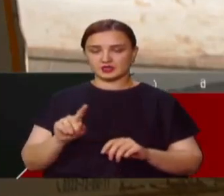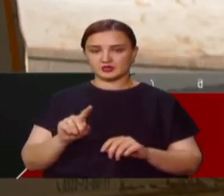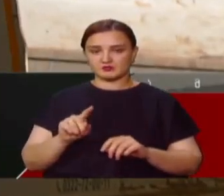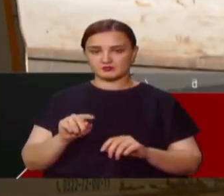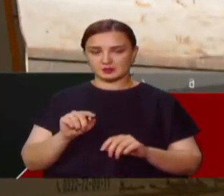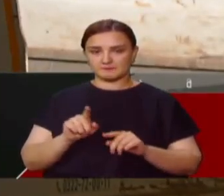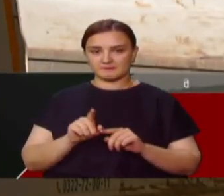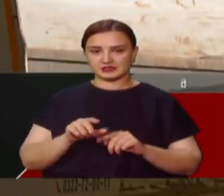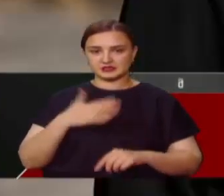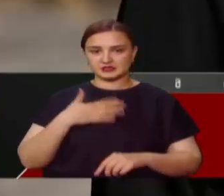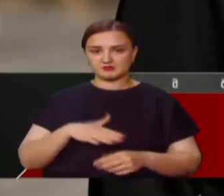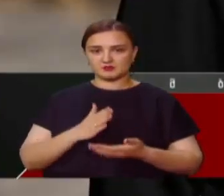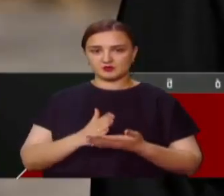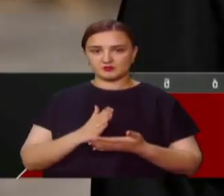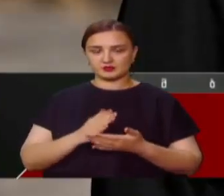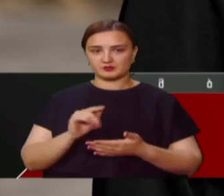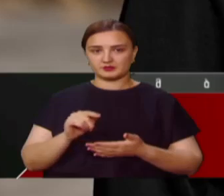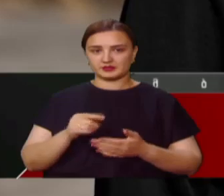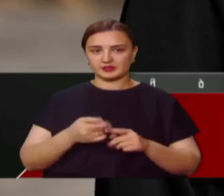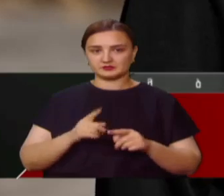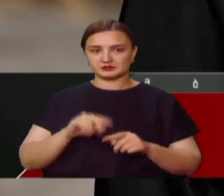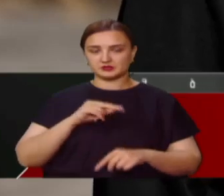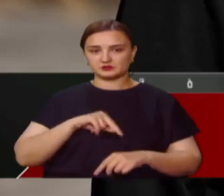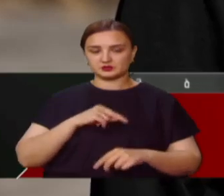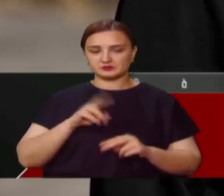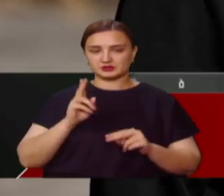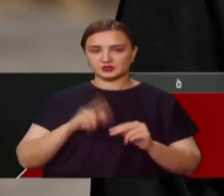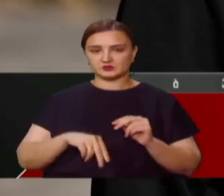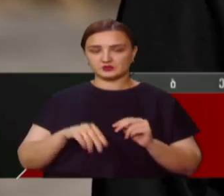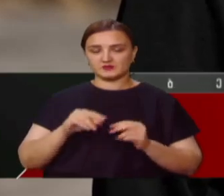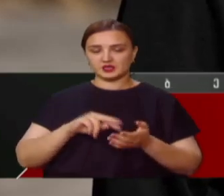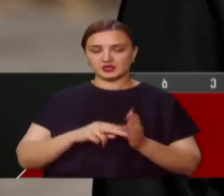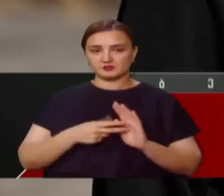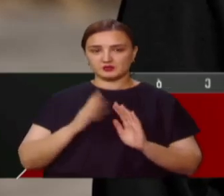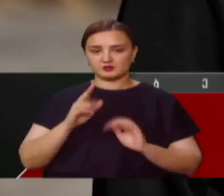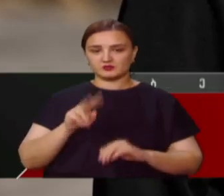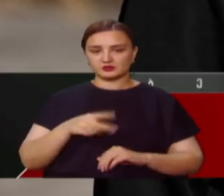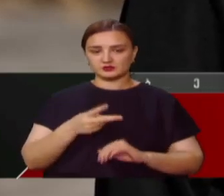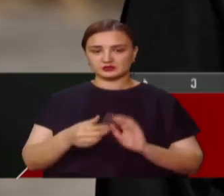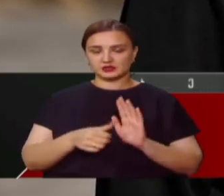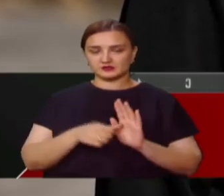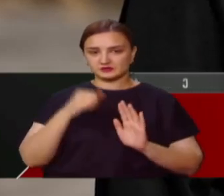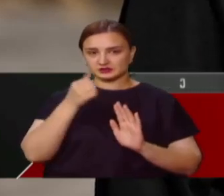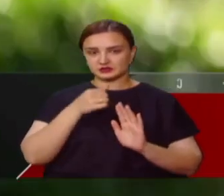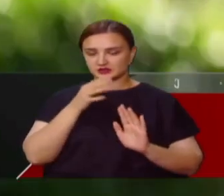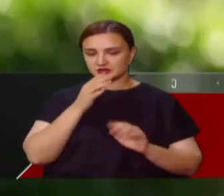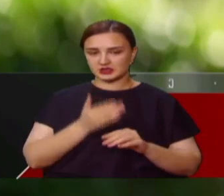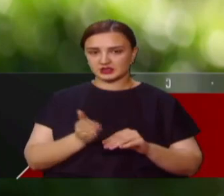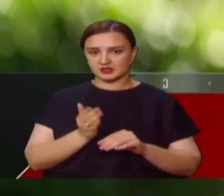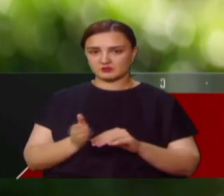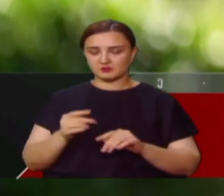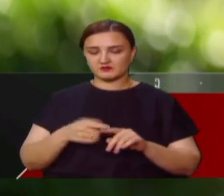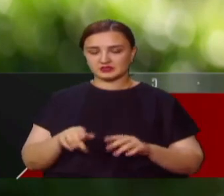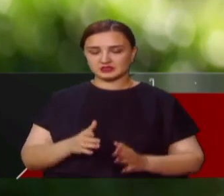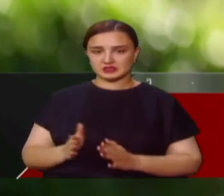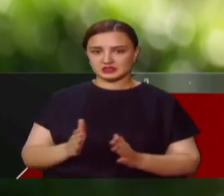მაინც დამაკმაყოფილებელი არის. აღნიშნული სამუშაოების დასრულებას გეგმავთ 2026 წლამდე ეტაპობრივად. აღნიშნული